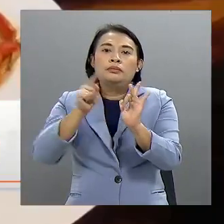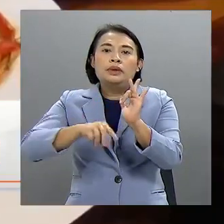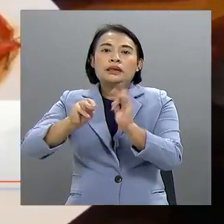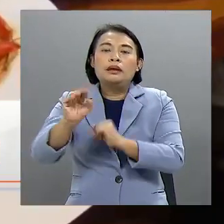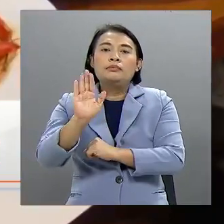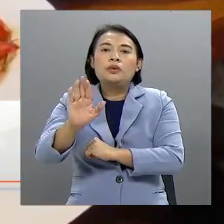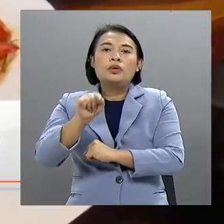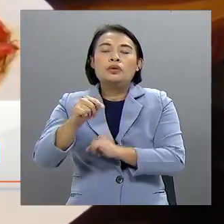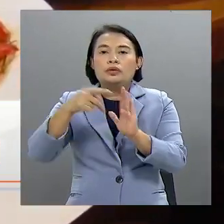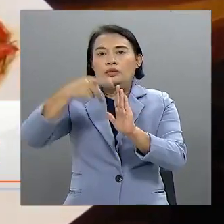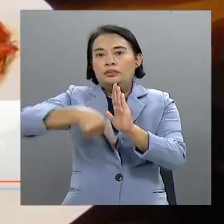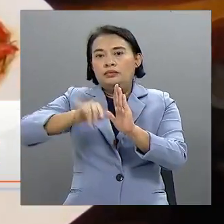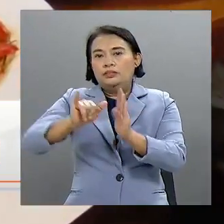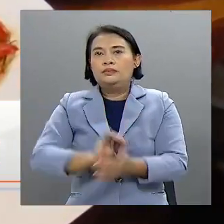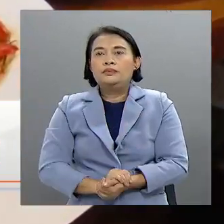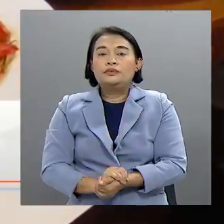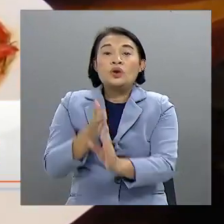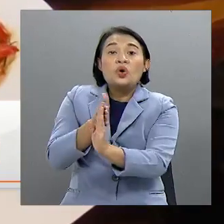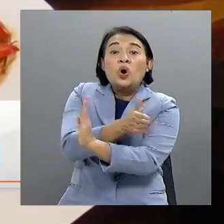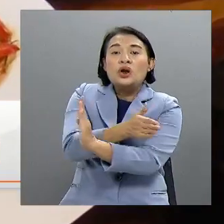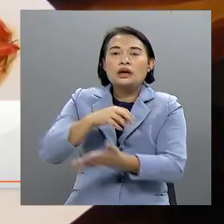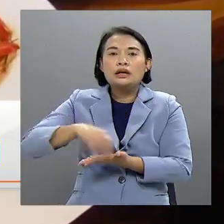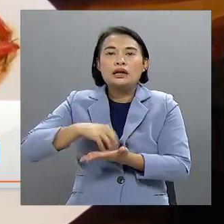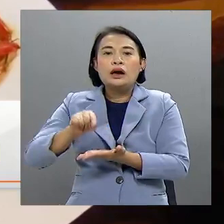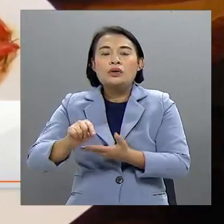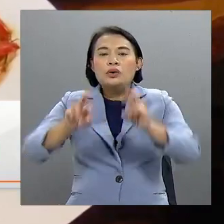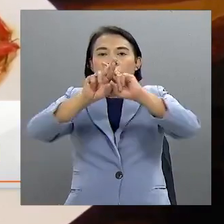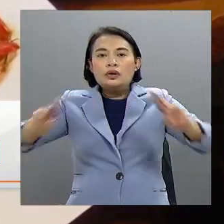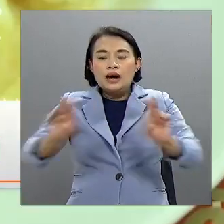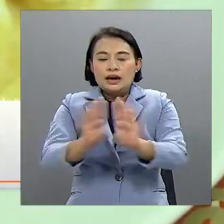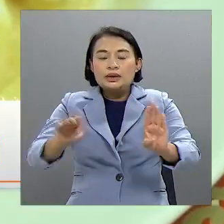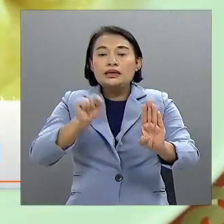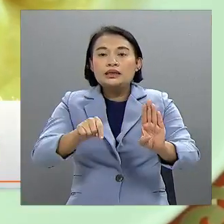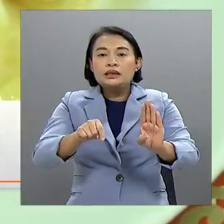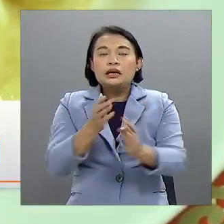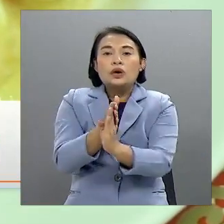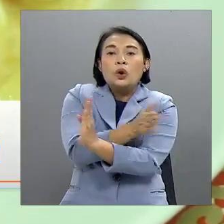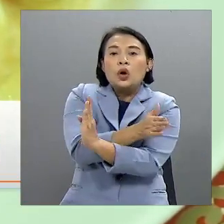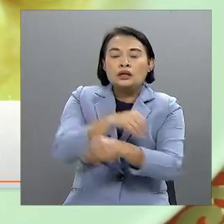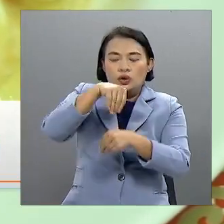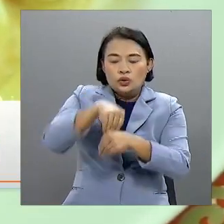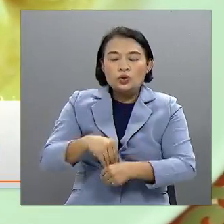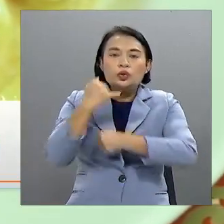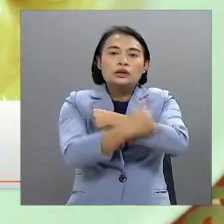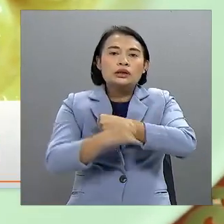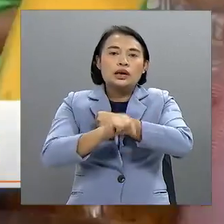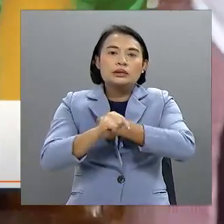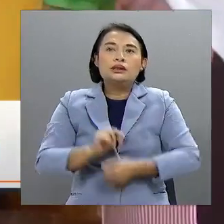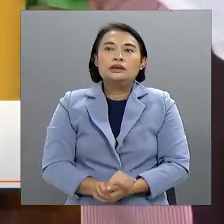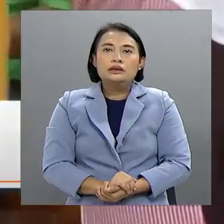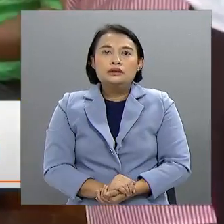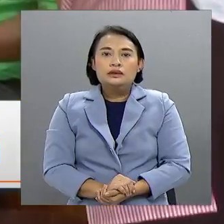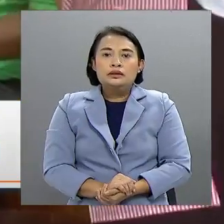าให้ฟังแบบนี้ว่าก่อนที่เขาจะมาเปิดร้านขายอาหารแนวนี้เนี่ยคุณผู้ชมเขาอยู่ที่ต่างประเทศมาก่อนนะครับอยู่ที่นิวยอร์